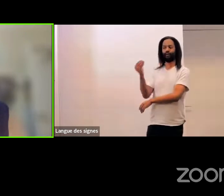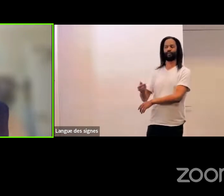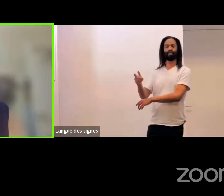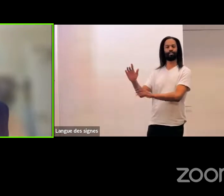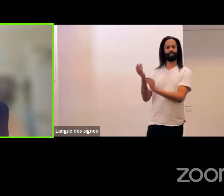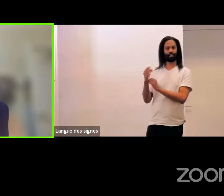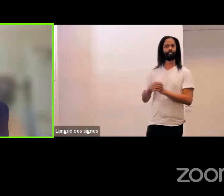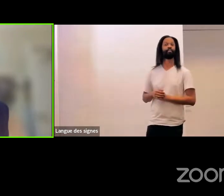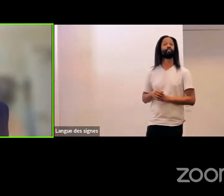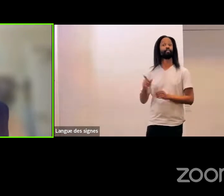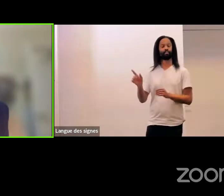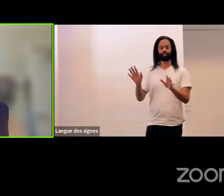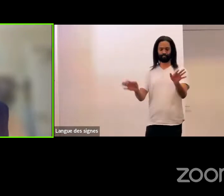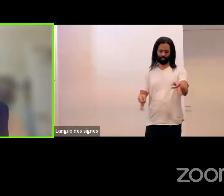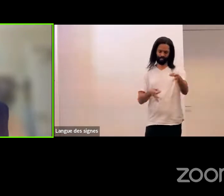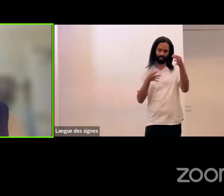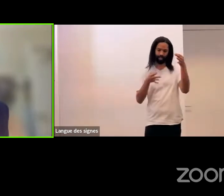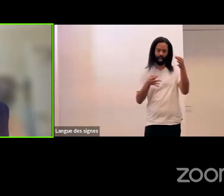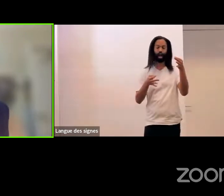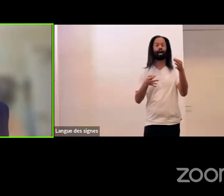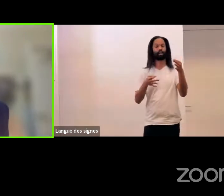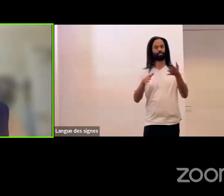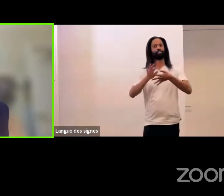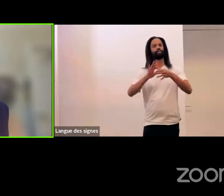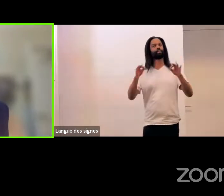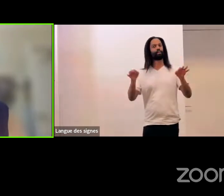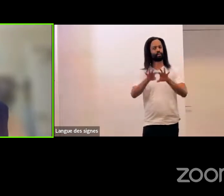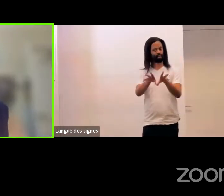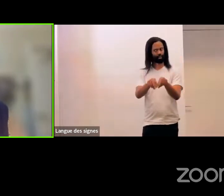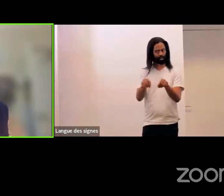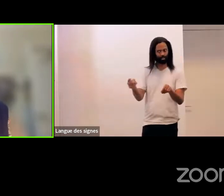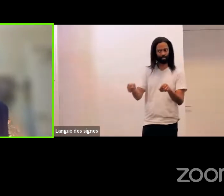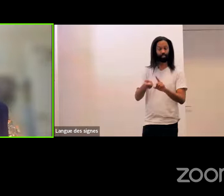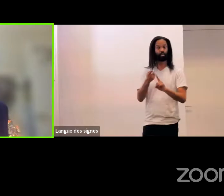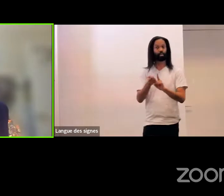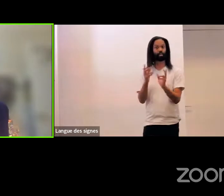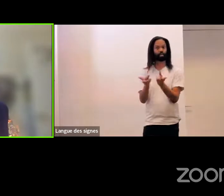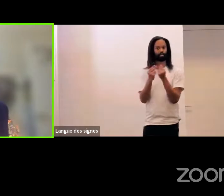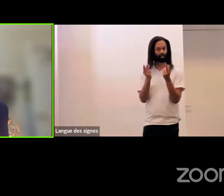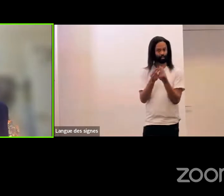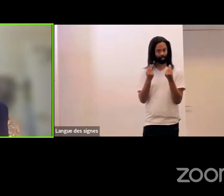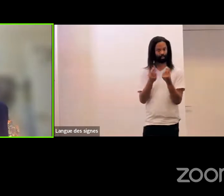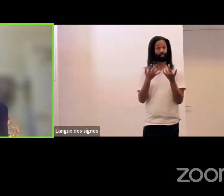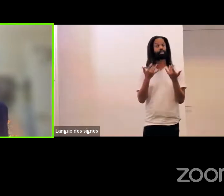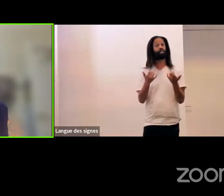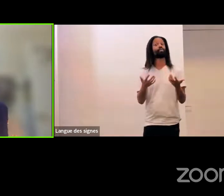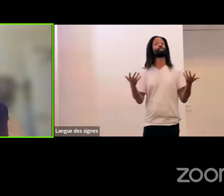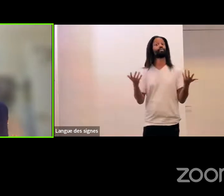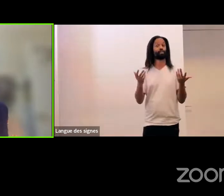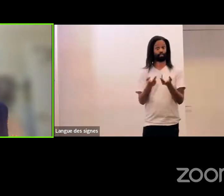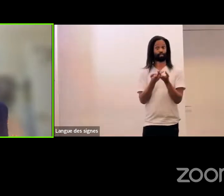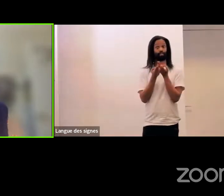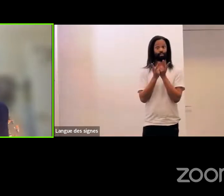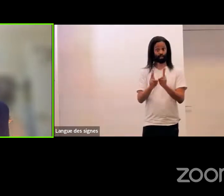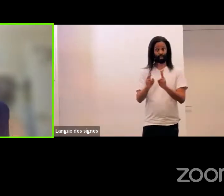histoire familiale particulière et nous demande à ce que la commune refuse ce legs.